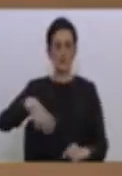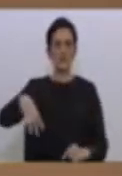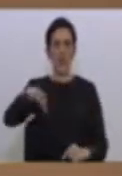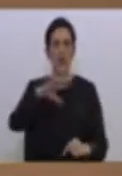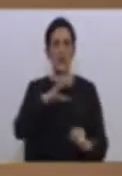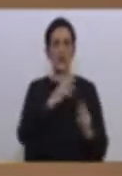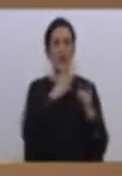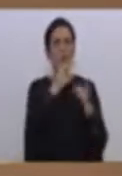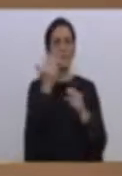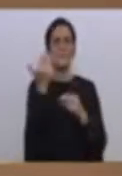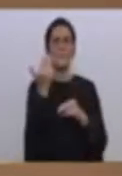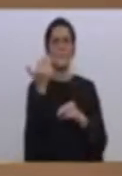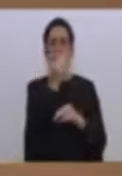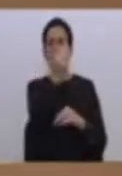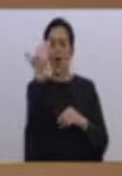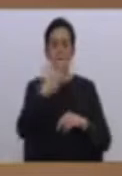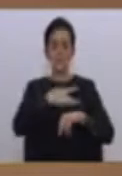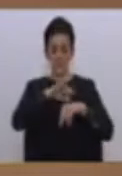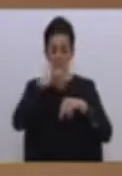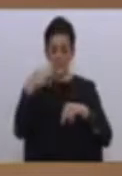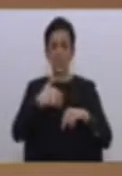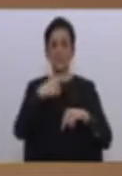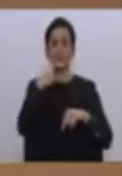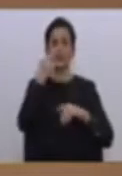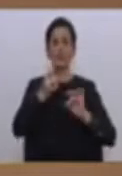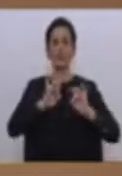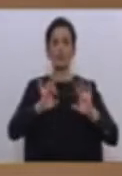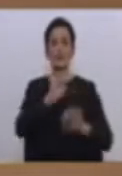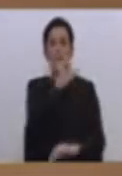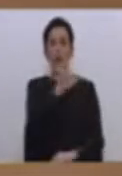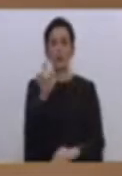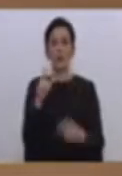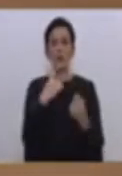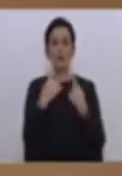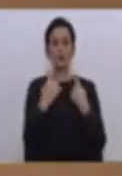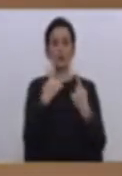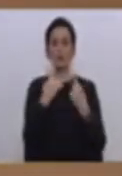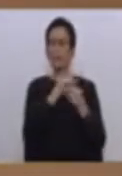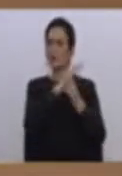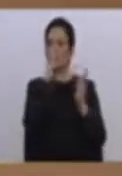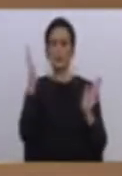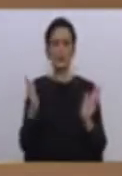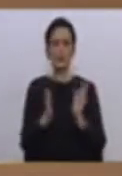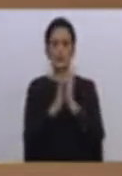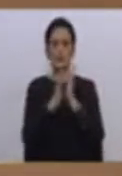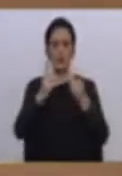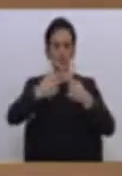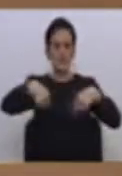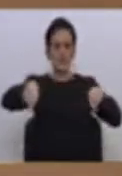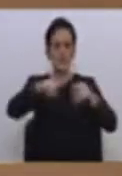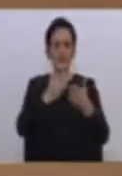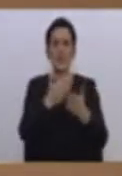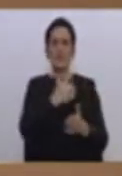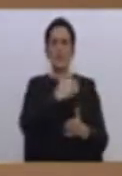მათი სათქივარი მინდა რომ დღეს კიდევ ერთხელ აქ გავაჟღერო. ადამიანები საუბრობენ, სრული ნიჰილიზმია საზოგადოებაში,